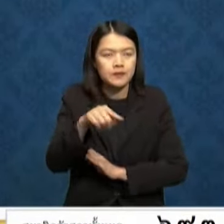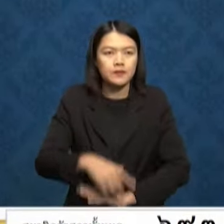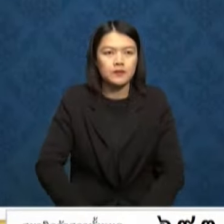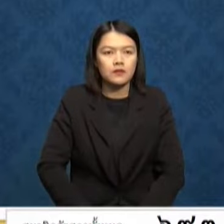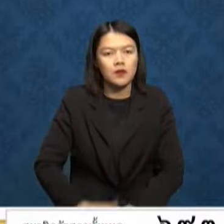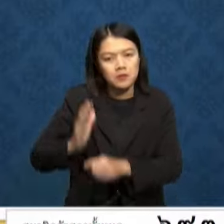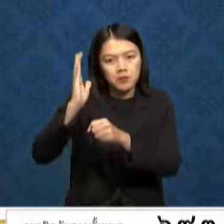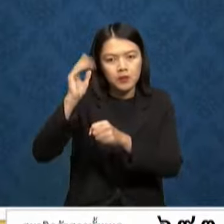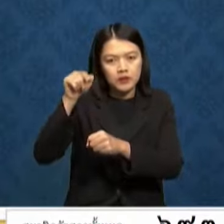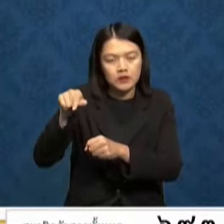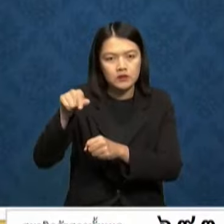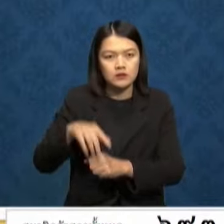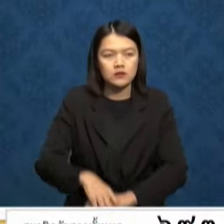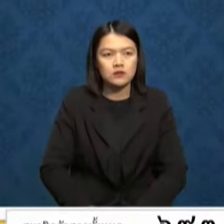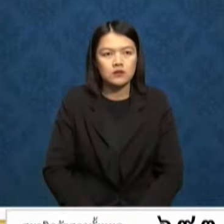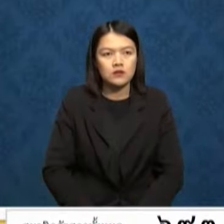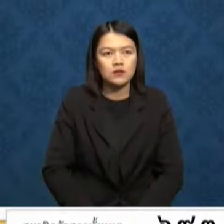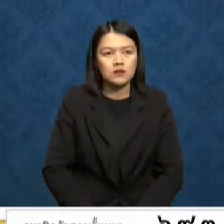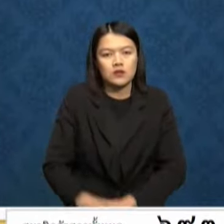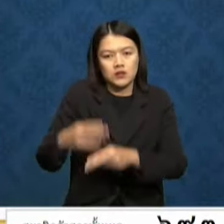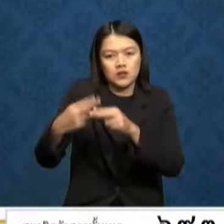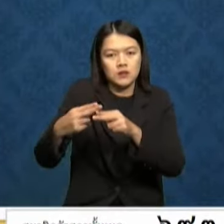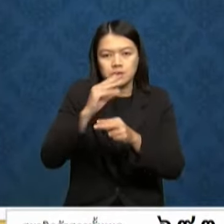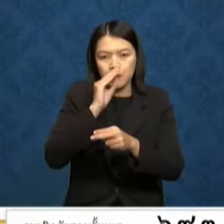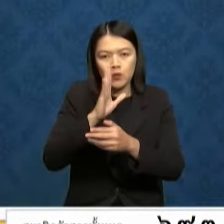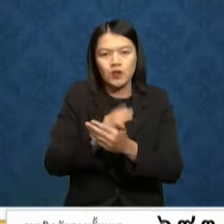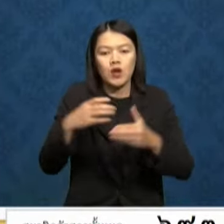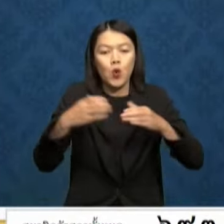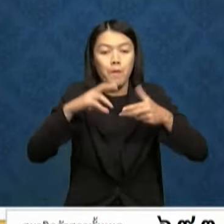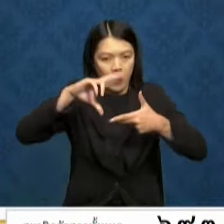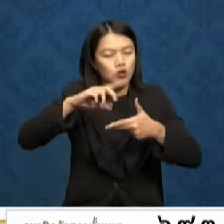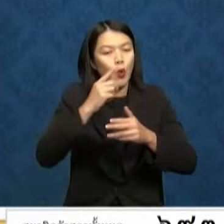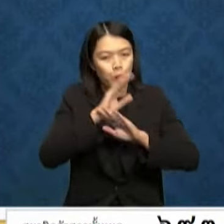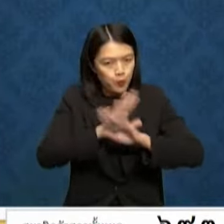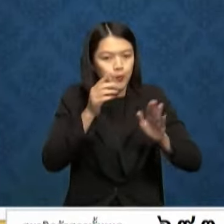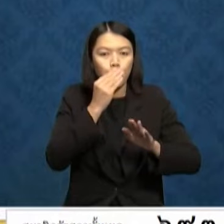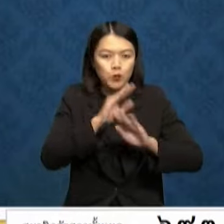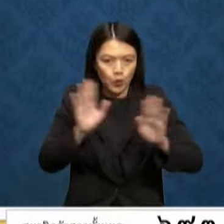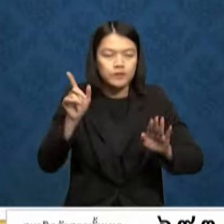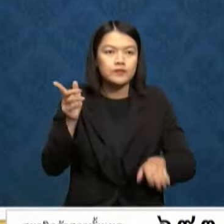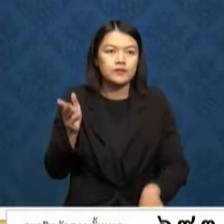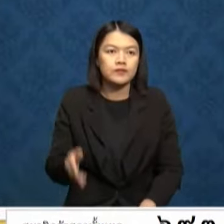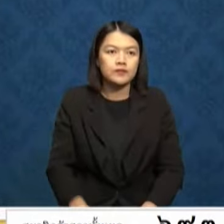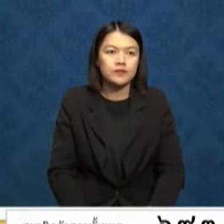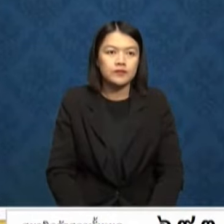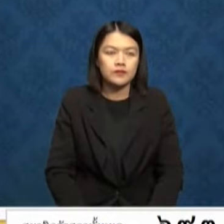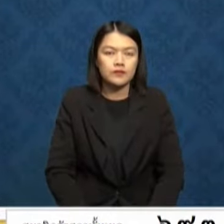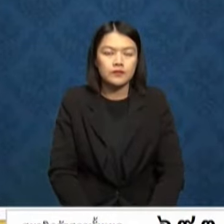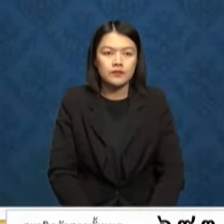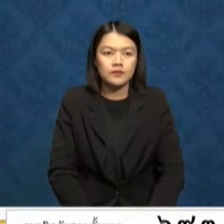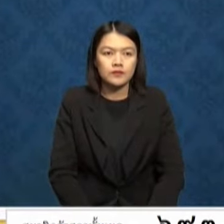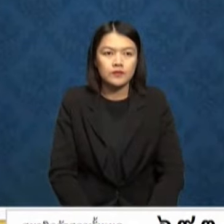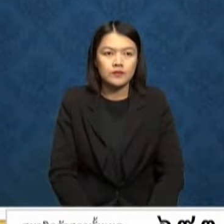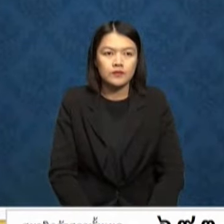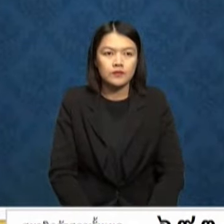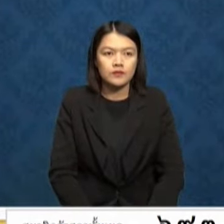อภิปรายเมื่อสักครู่นี้ครับผมไม่เอ่ยนำหรอกครับพรรคพลังประชารัฐต้องถอดครับ